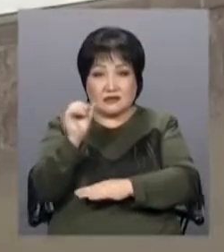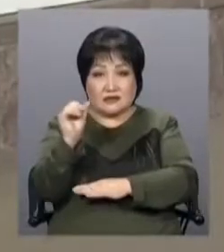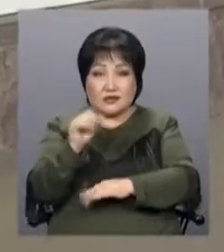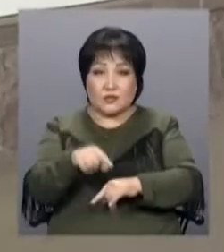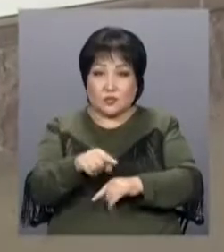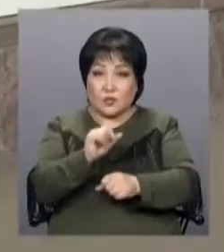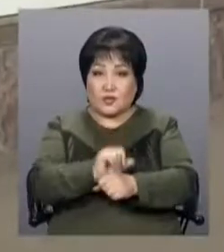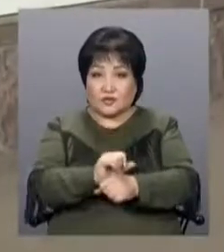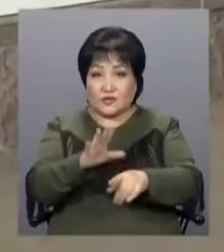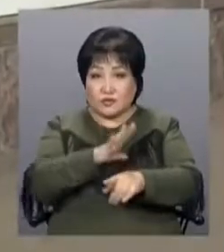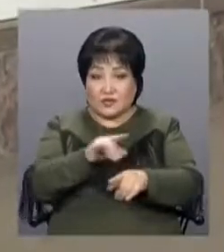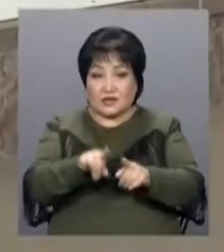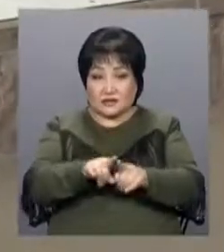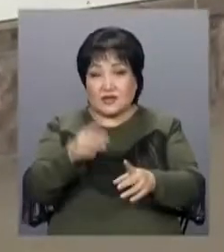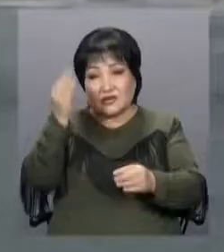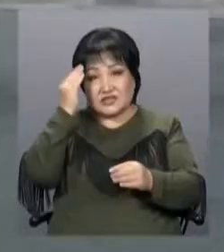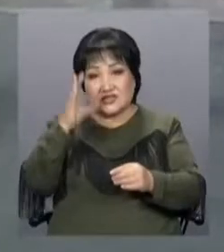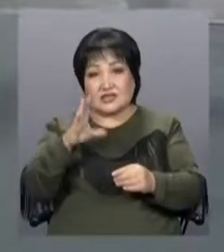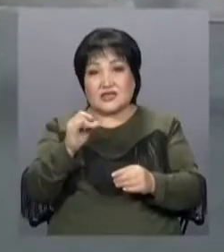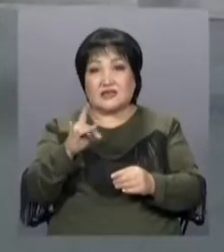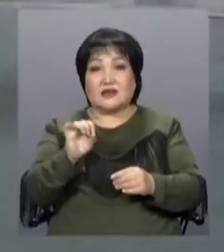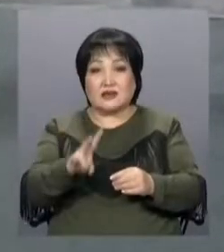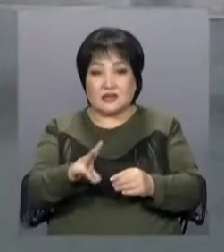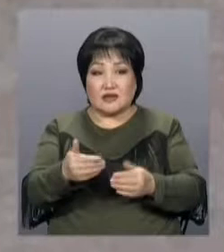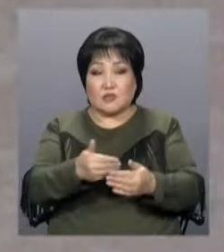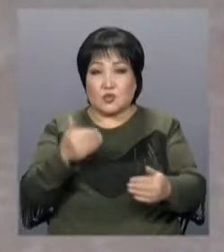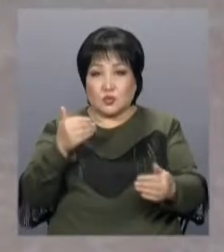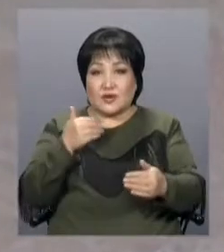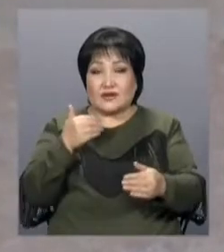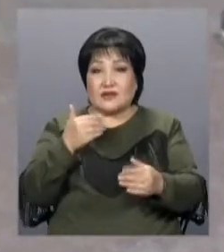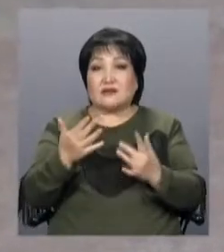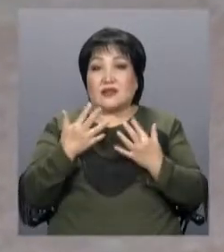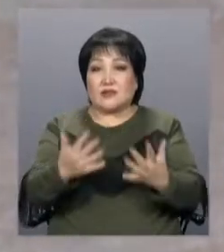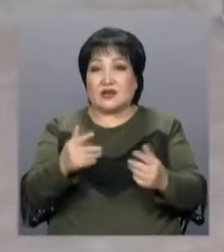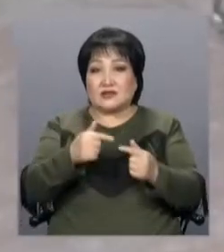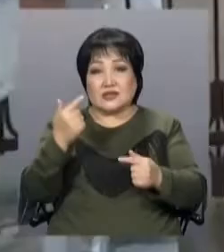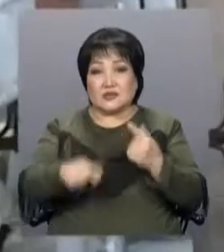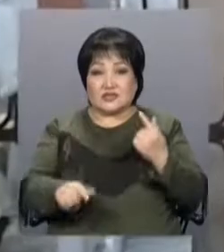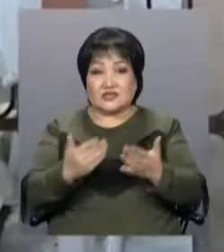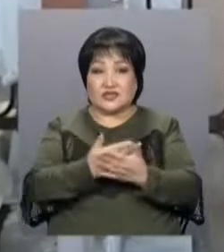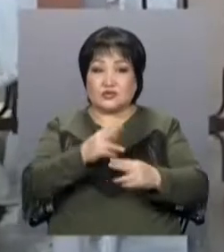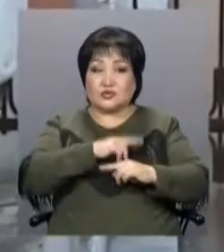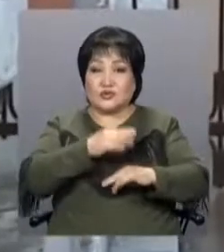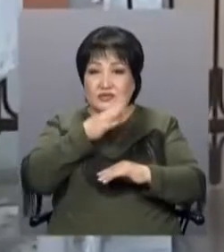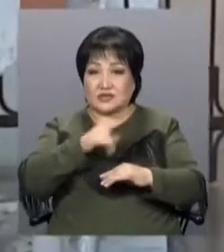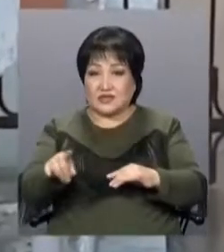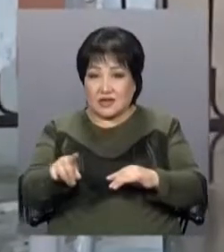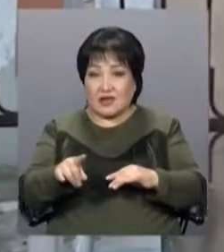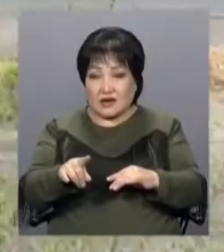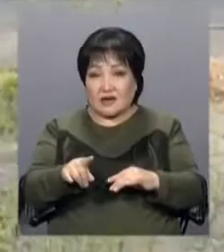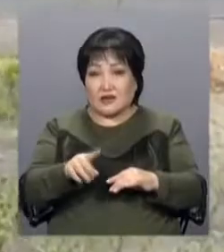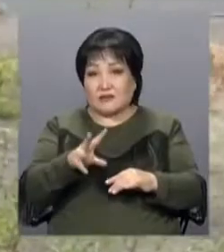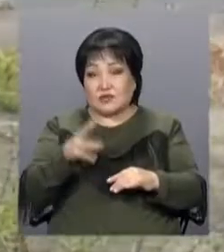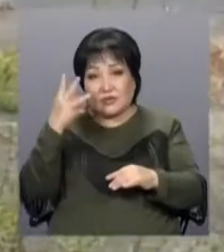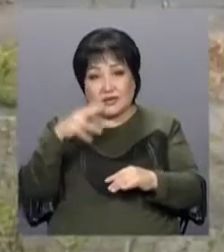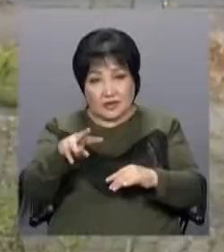айтуынша, Сайран бұрынғыдай халықаралық талаптарға сай емес, және жаңарту жұмыстары барысында менеджмент моделін қайта қарау керек.